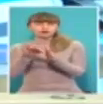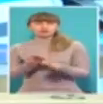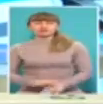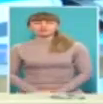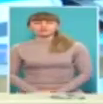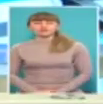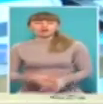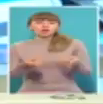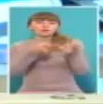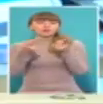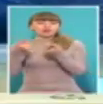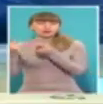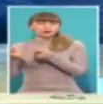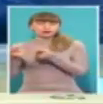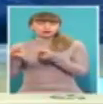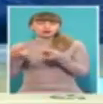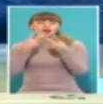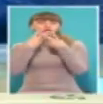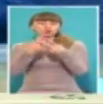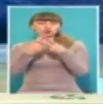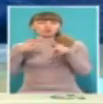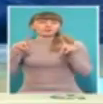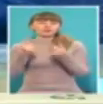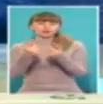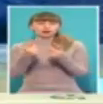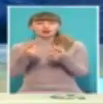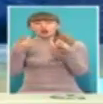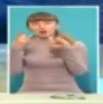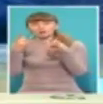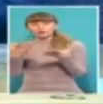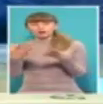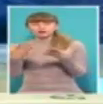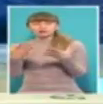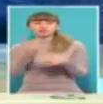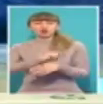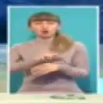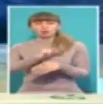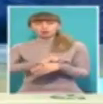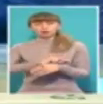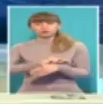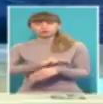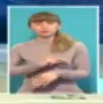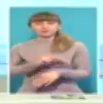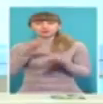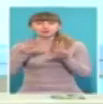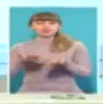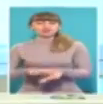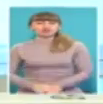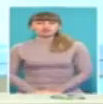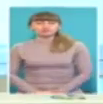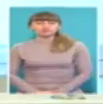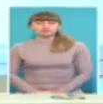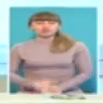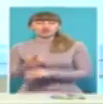И постепенно перейти от отрядного содержания заключенных к покамерному? Эти и другие вопросы обсуждали на международной